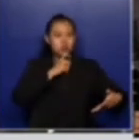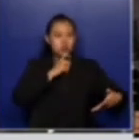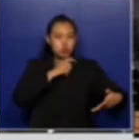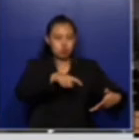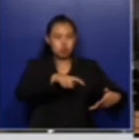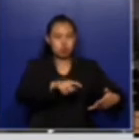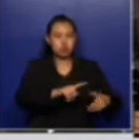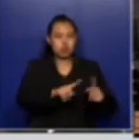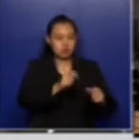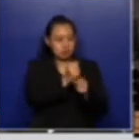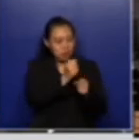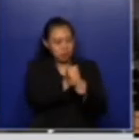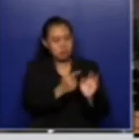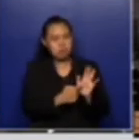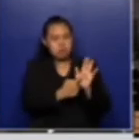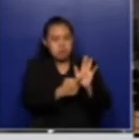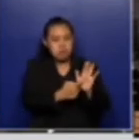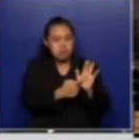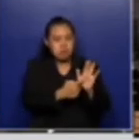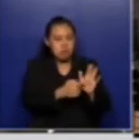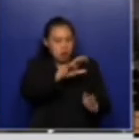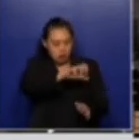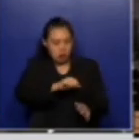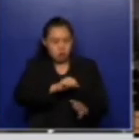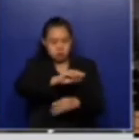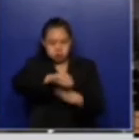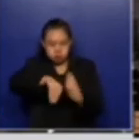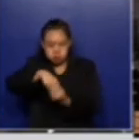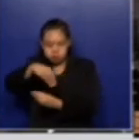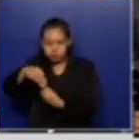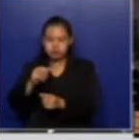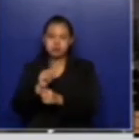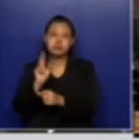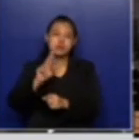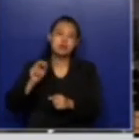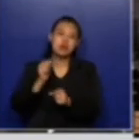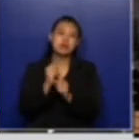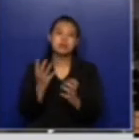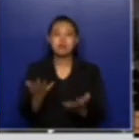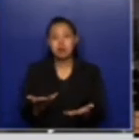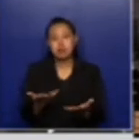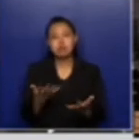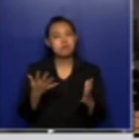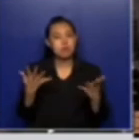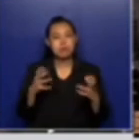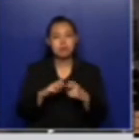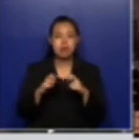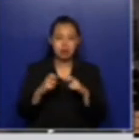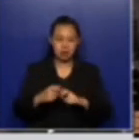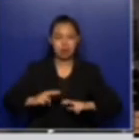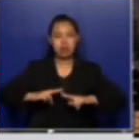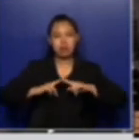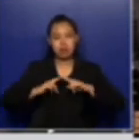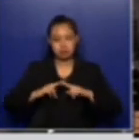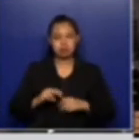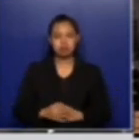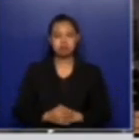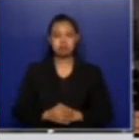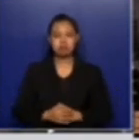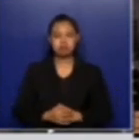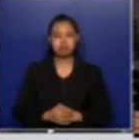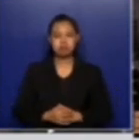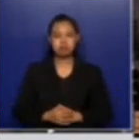ทำมาสเตอร์แผนว่าเราจะเอาน้ำมาใช้ได้อย่างไรอันนี้คือปัญหาของในพื้นที่ดิฉันเองนะคะว่าทั้งอ่